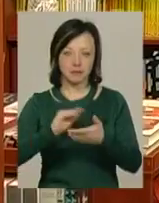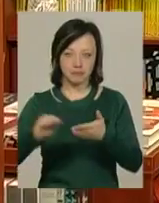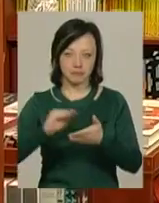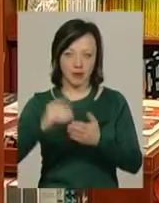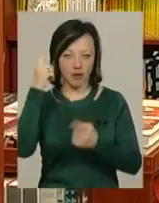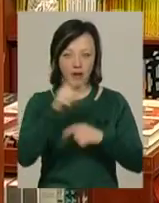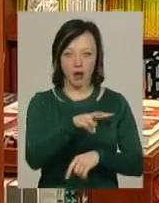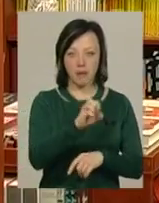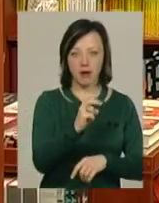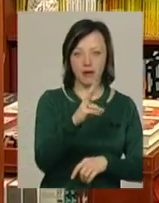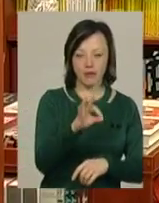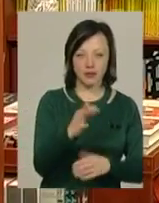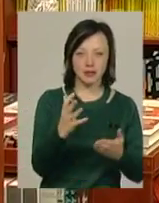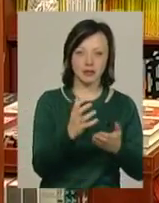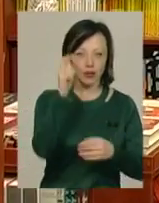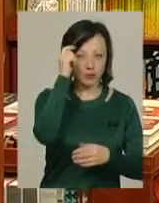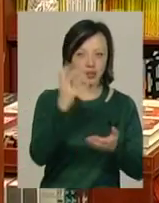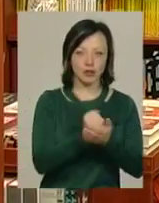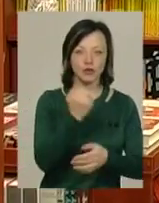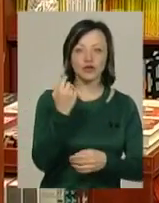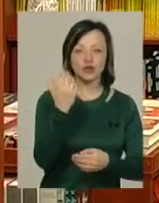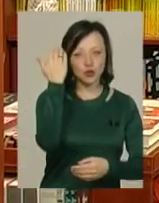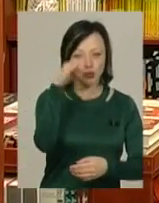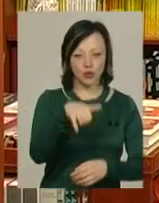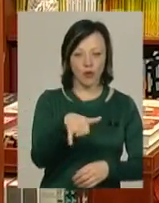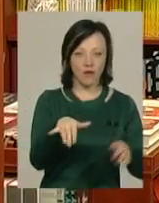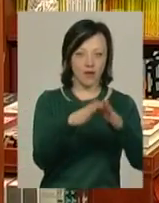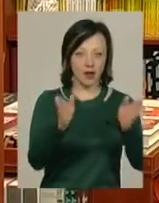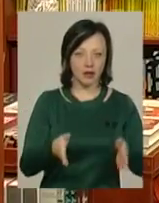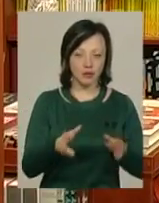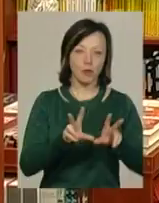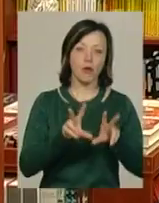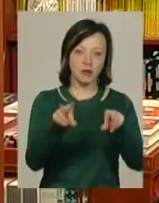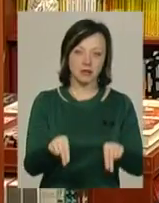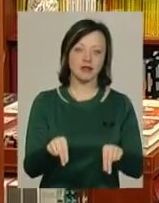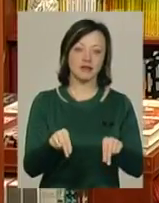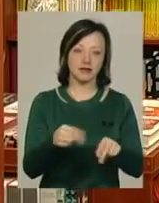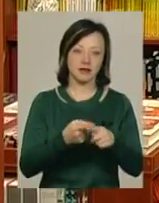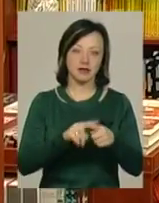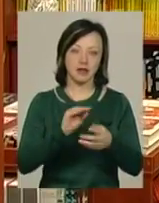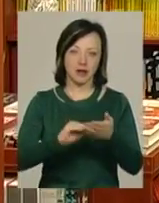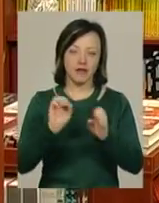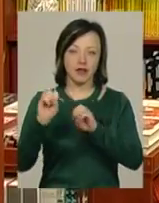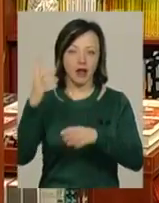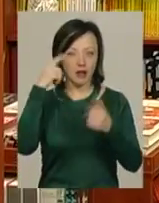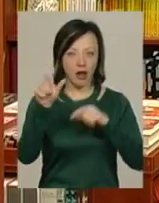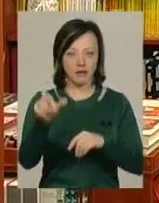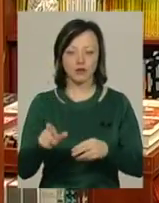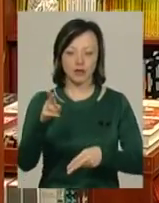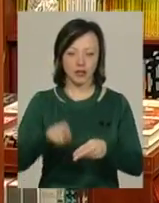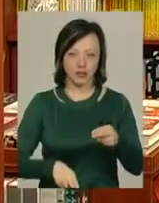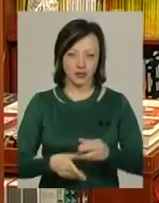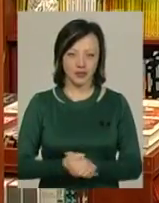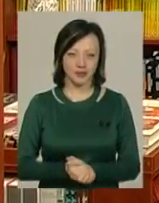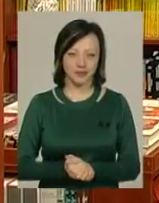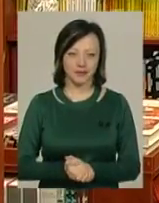Миколая, а Марко був тим хлопцем, який знайшов чужу валізу, знайшов цей рукопис і пообіцяв собі будь-що, але цей рукопис віддати авторці, щоб вона його дописала, щоб